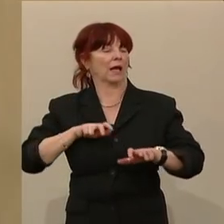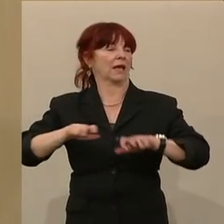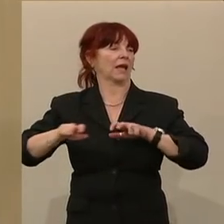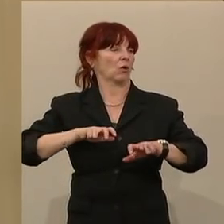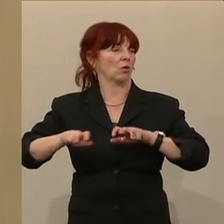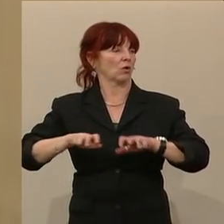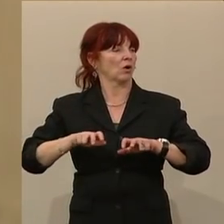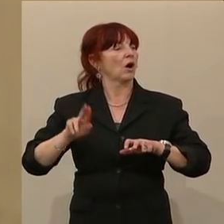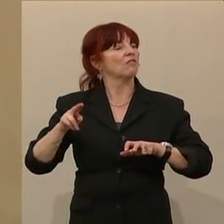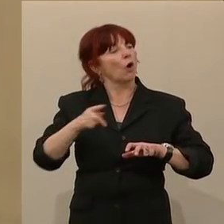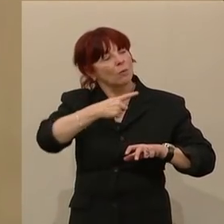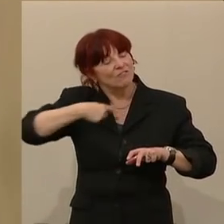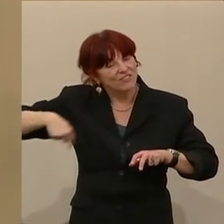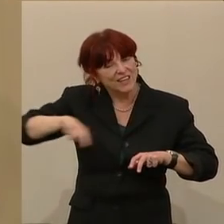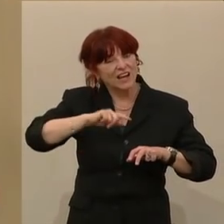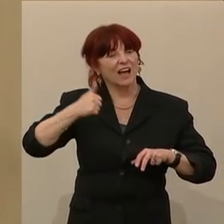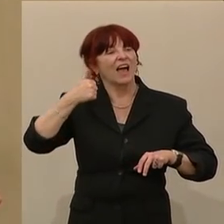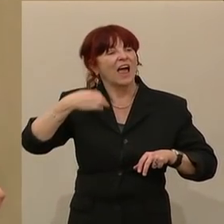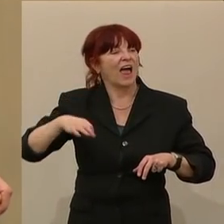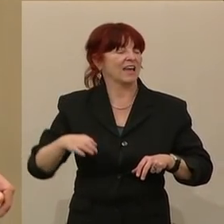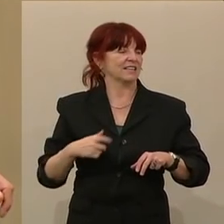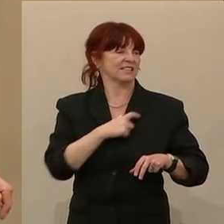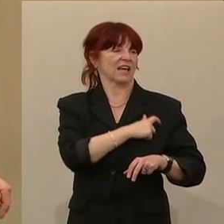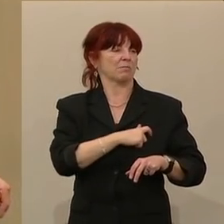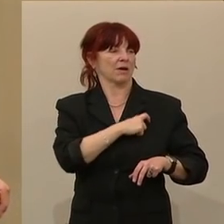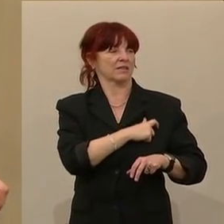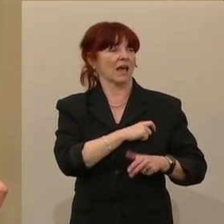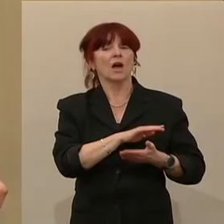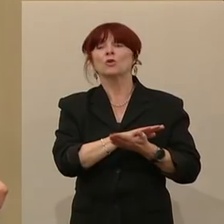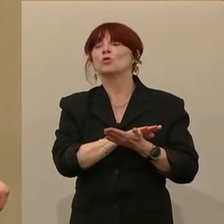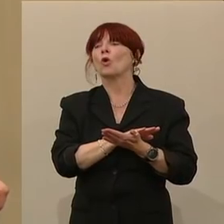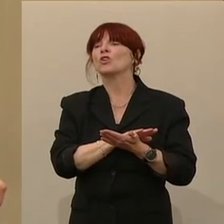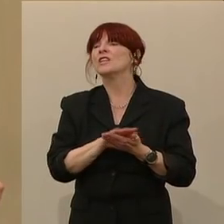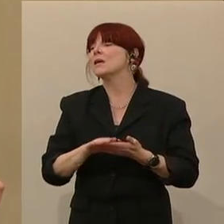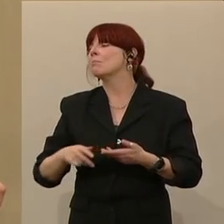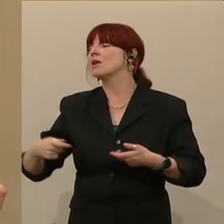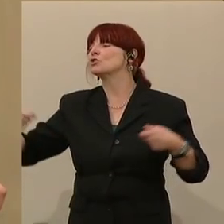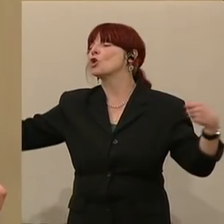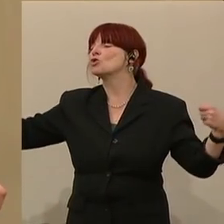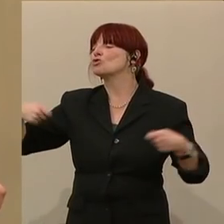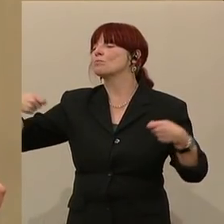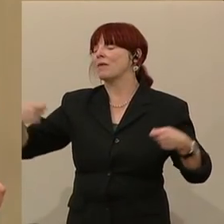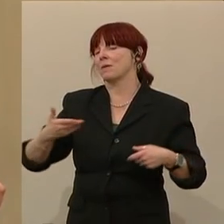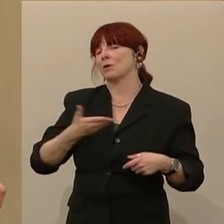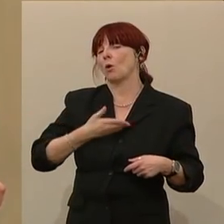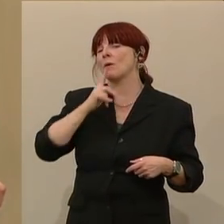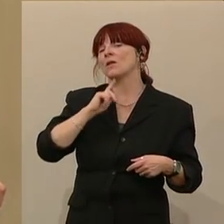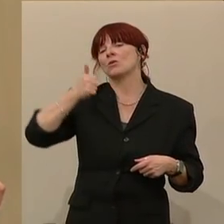deshalb, weil wir als einzige Partei niemals von irgendjemandem Spenden angenommen haben und nur einem einzigen